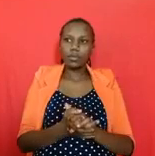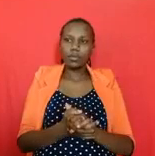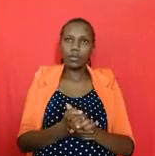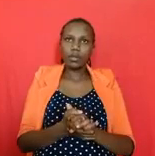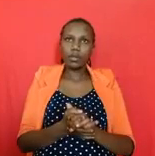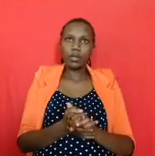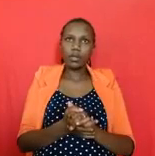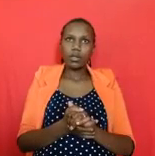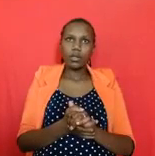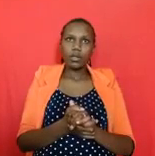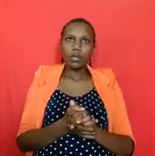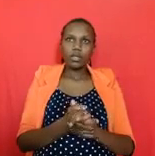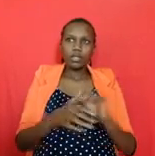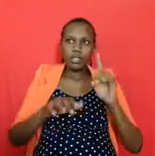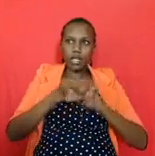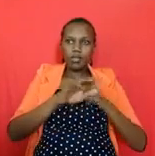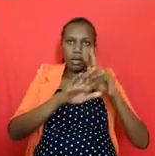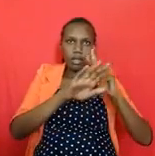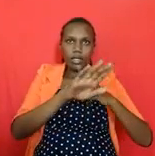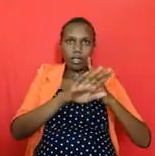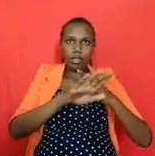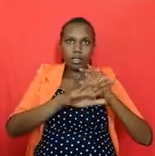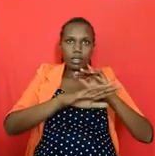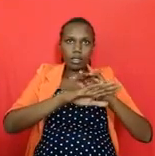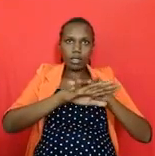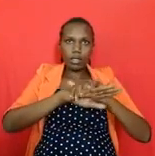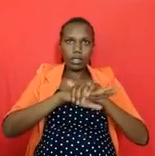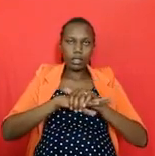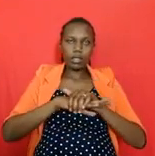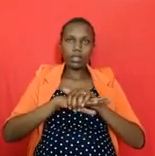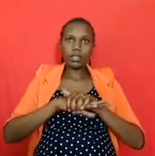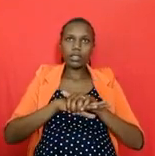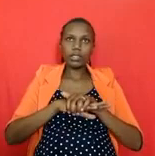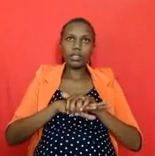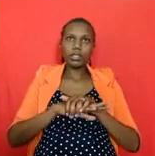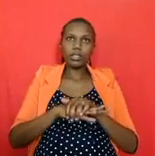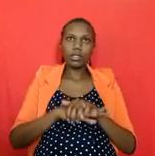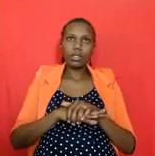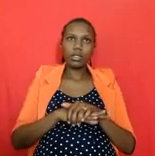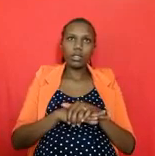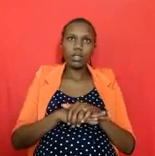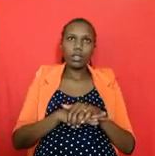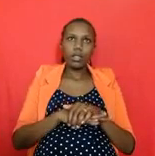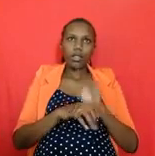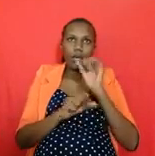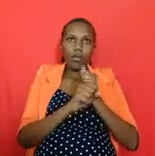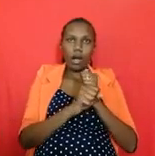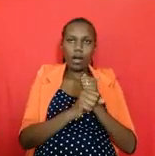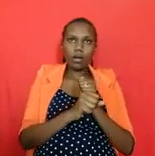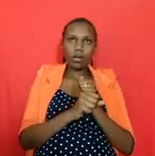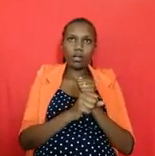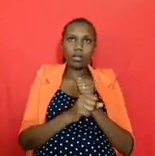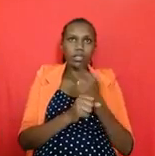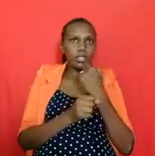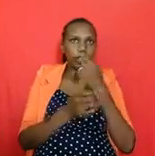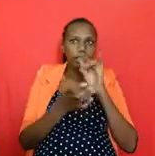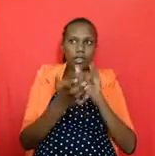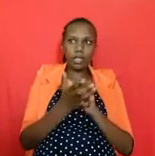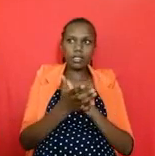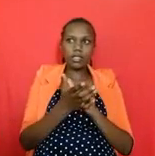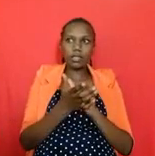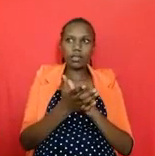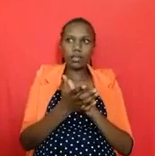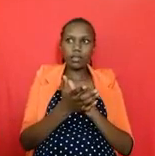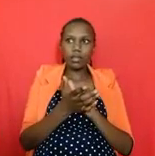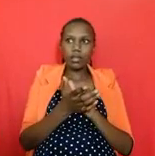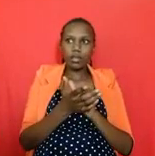Tondo ngido magi age koyo. Nego thoma na gedo ukono nego dago tariri hanini. Wira wa madavu, madavu maiga go ni